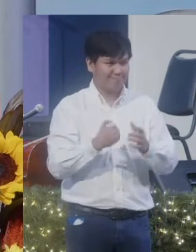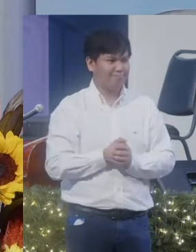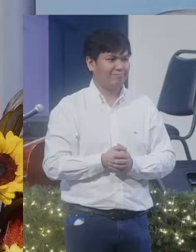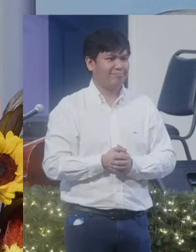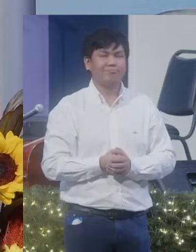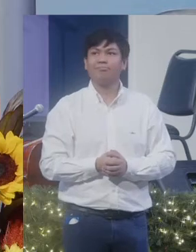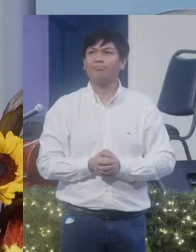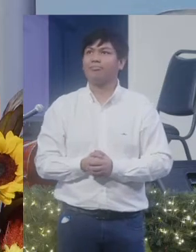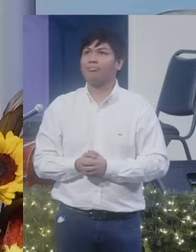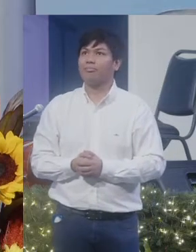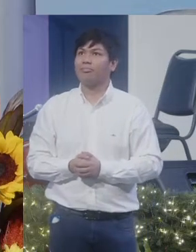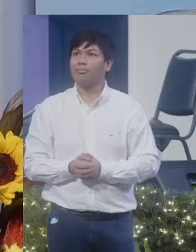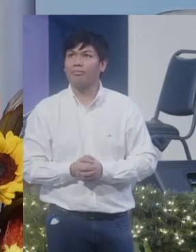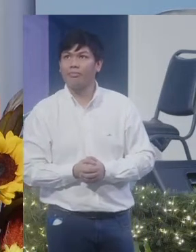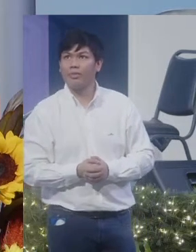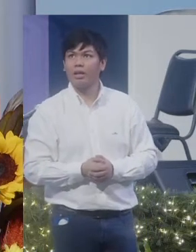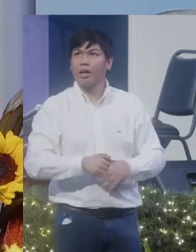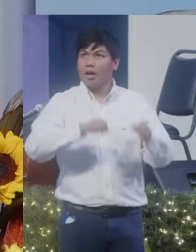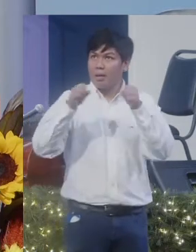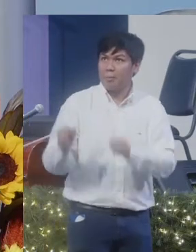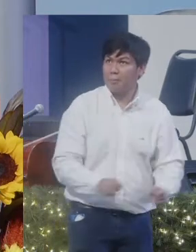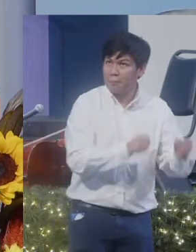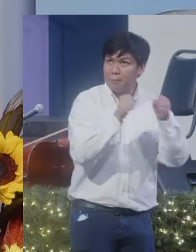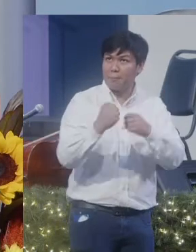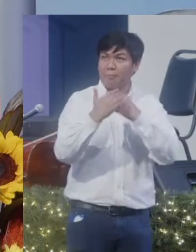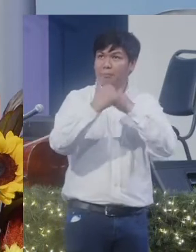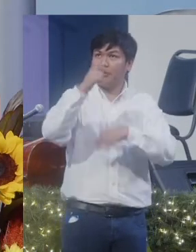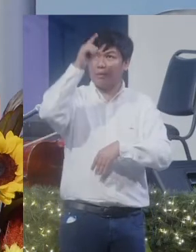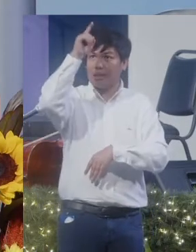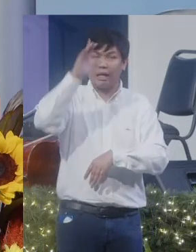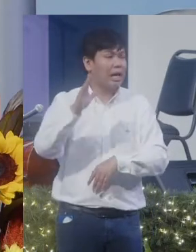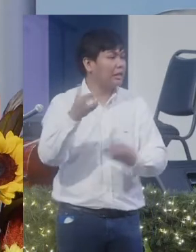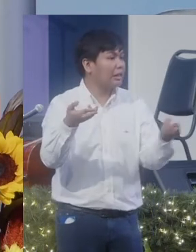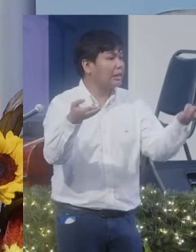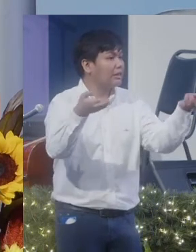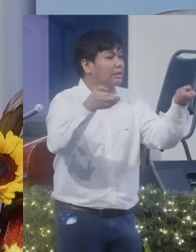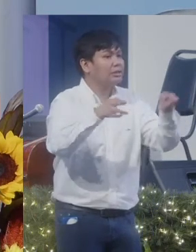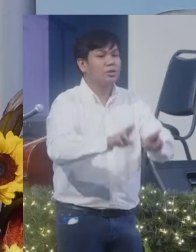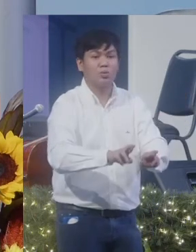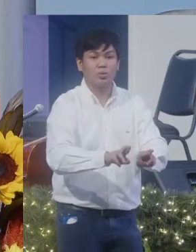Pangatlo, ang makapangyarihang pagtawag ng mga hinirang ng Diyos, nagre-resulta ito